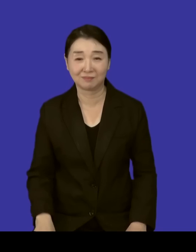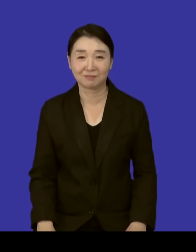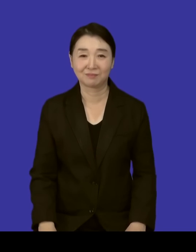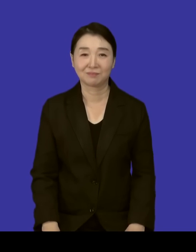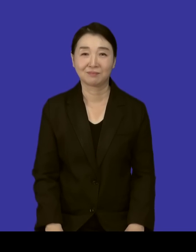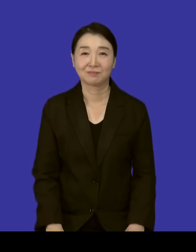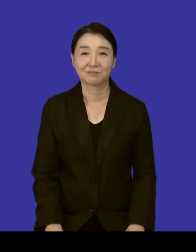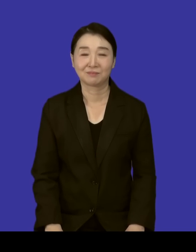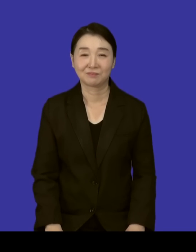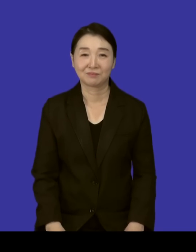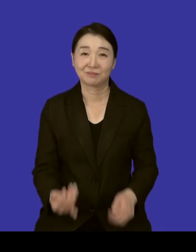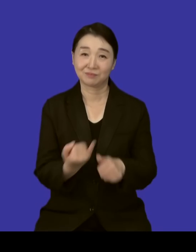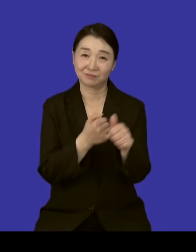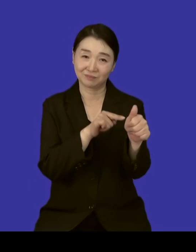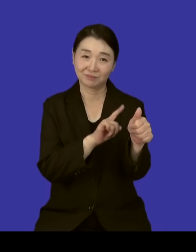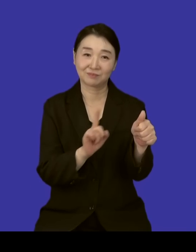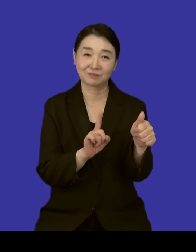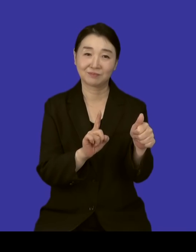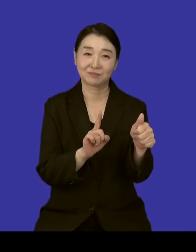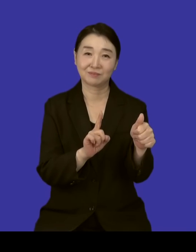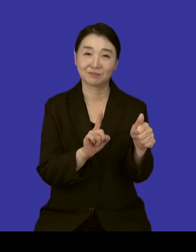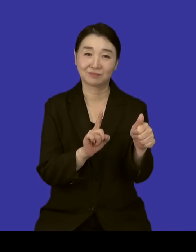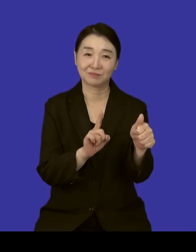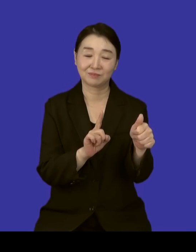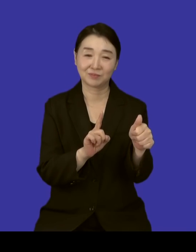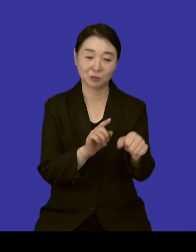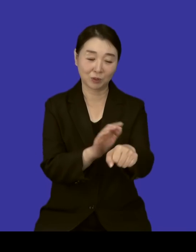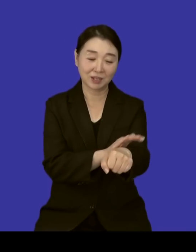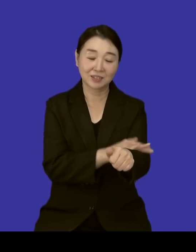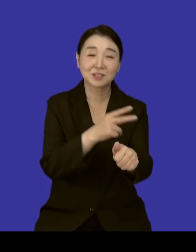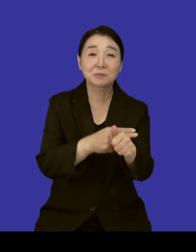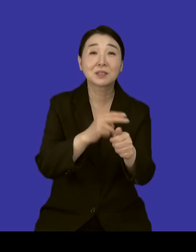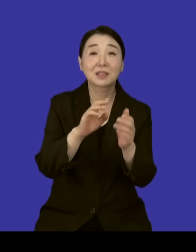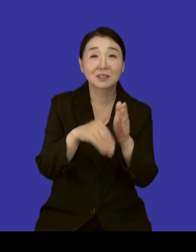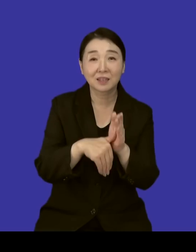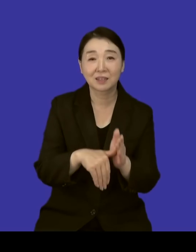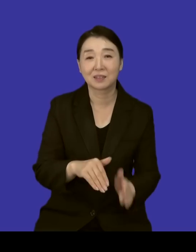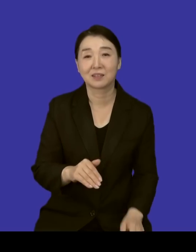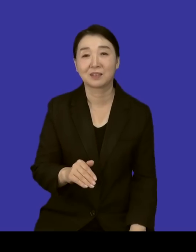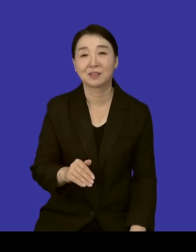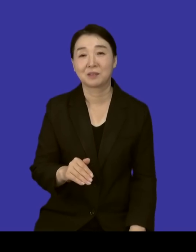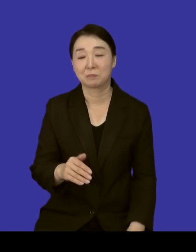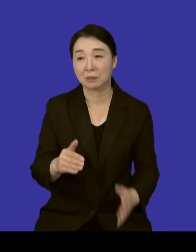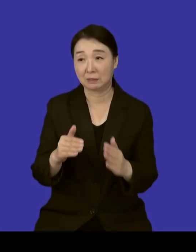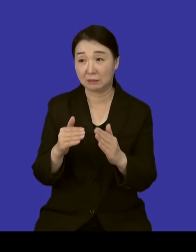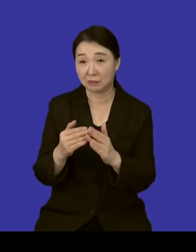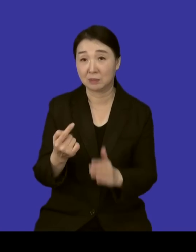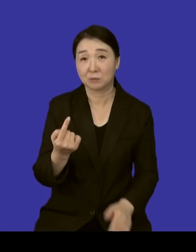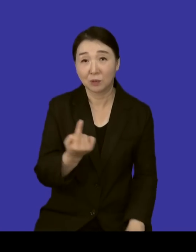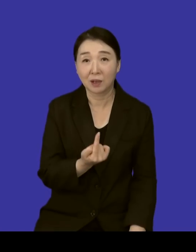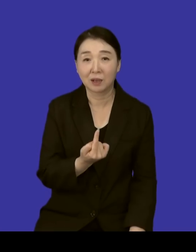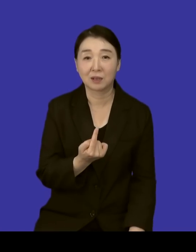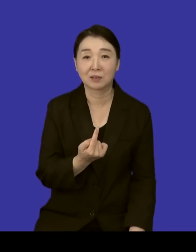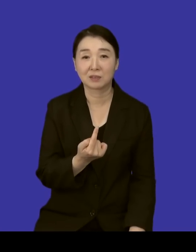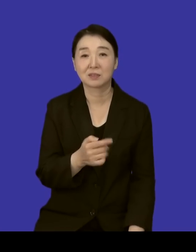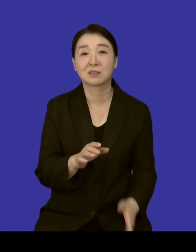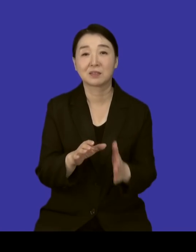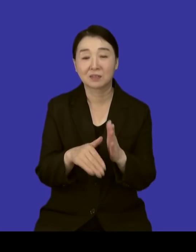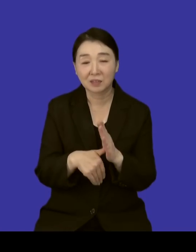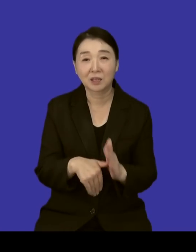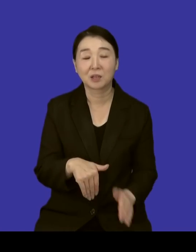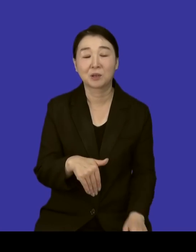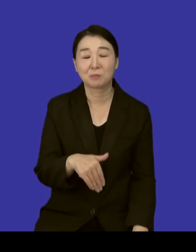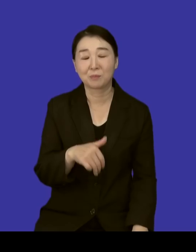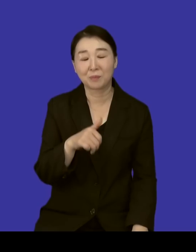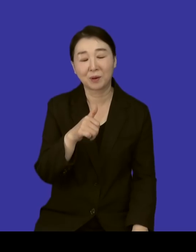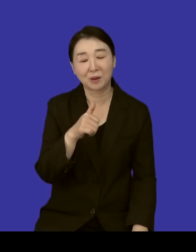예. 아. 근데 우리 남편도 이제 레지던트 저기 할 때 집에서 그렇게 뭐 오면은 뭐 그냥 이렇게 많이 보라고